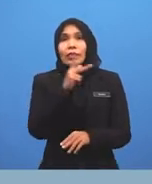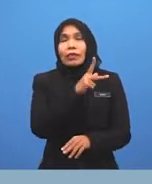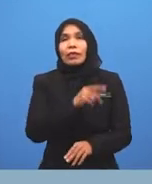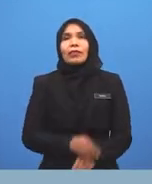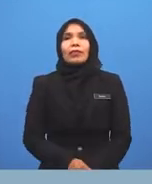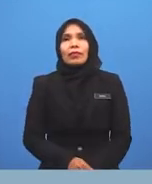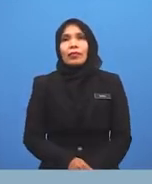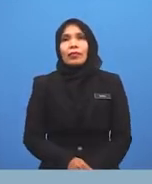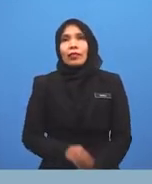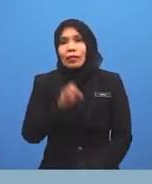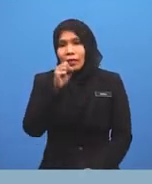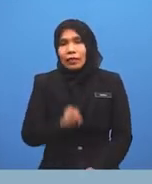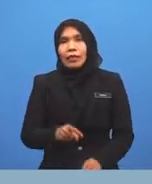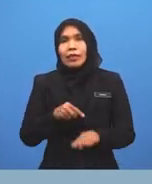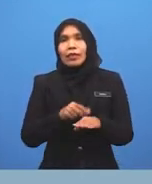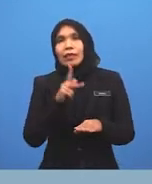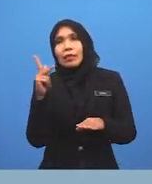selatan berada di sebelah kanan.